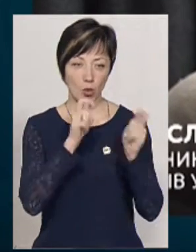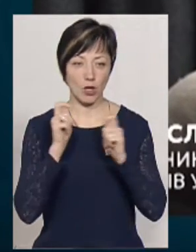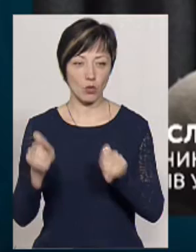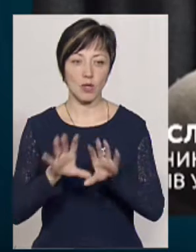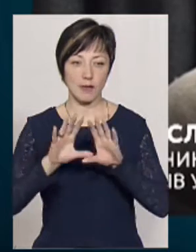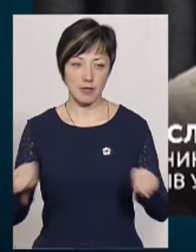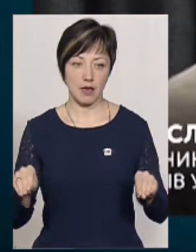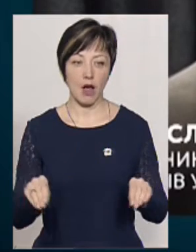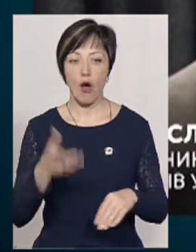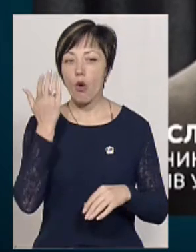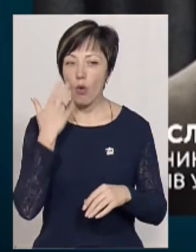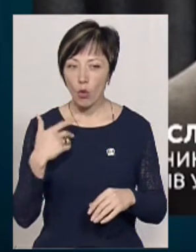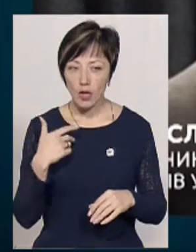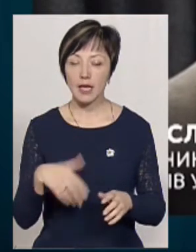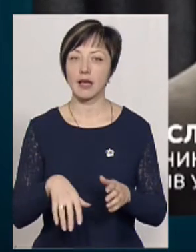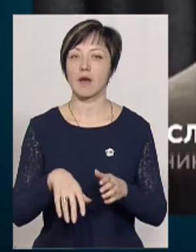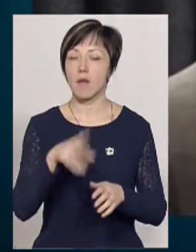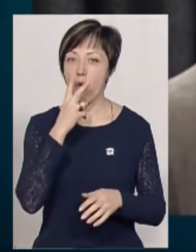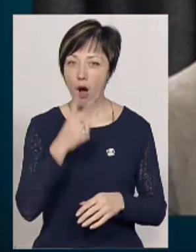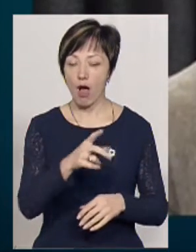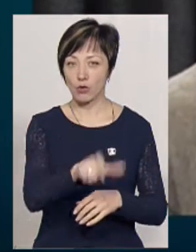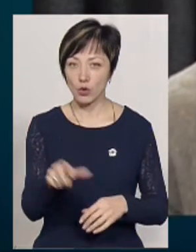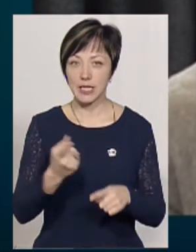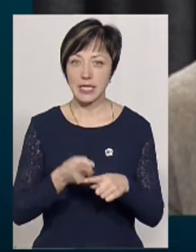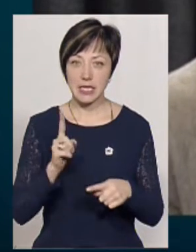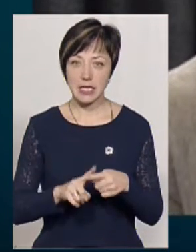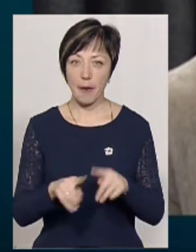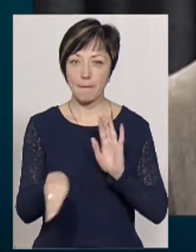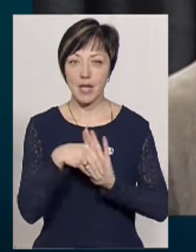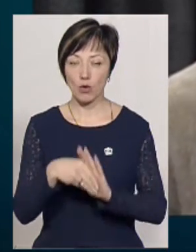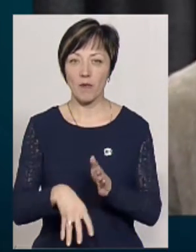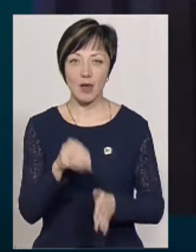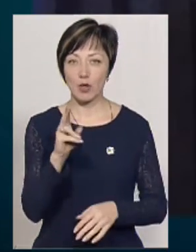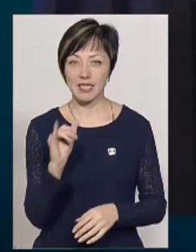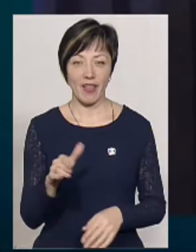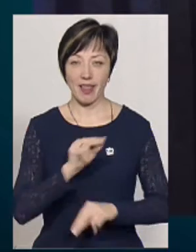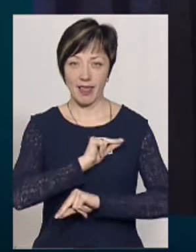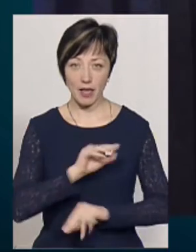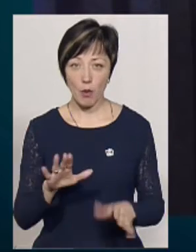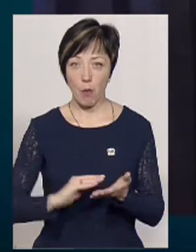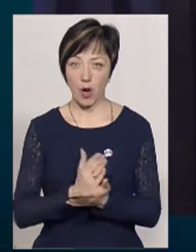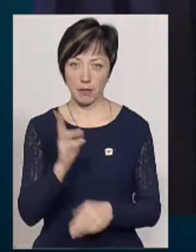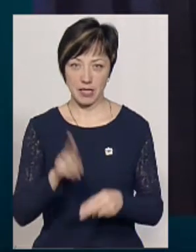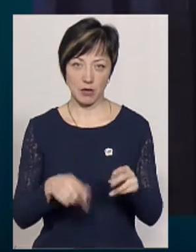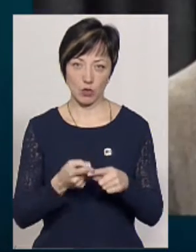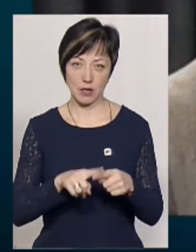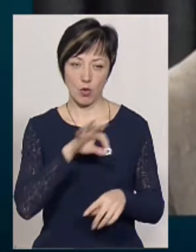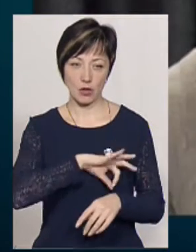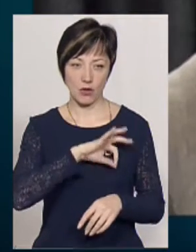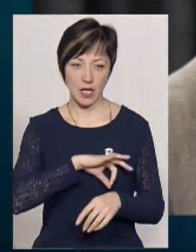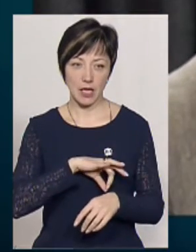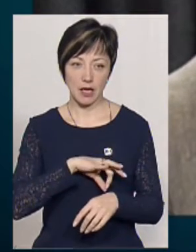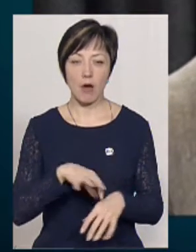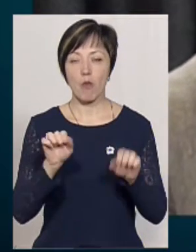все. Тобто, коли вони, виборці, покажуть, що оцей підкуп виборців не діє, політики перестануть цим користуватися. Тобто